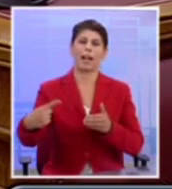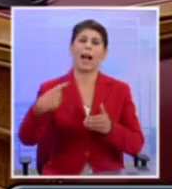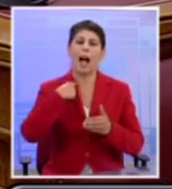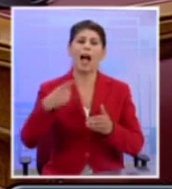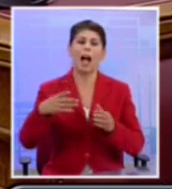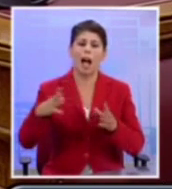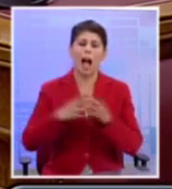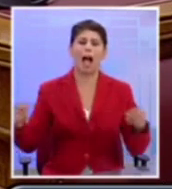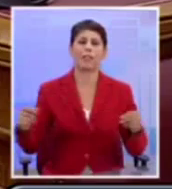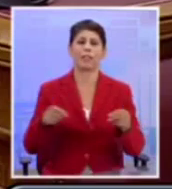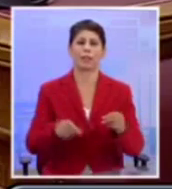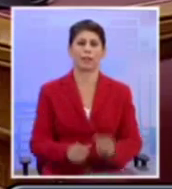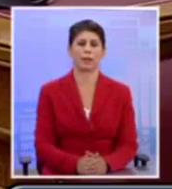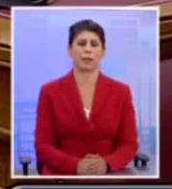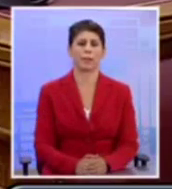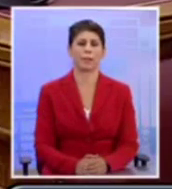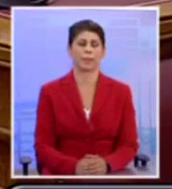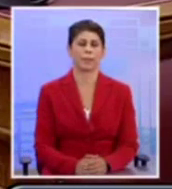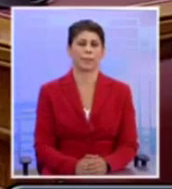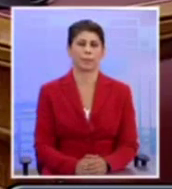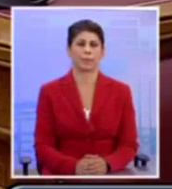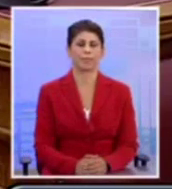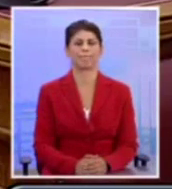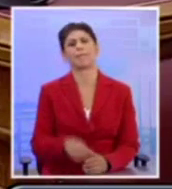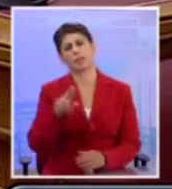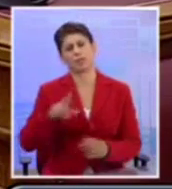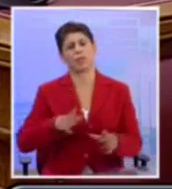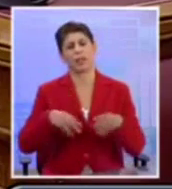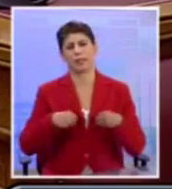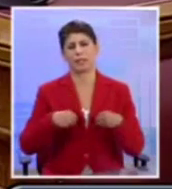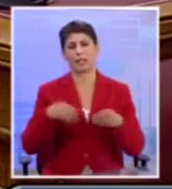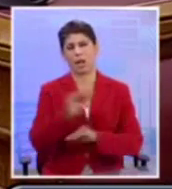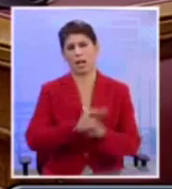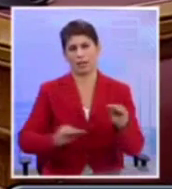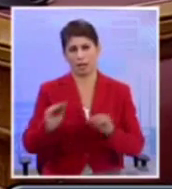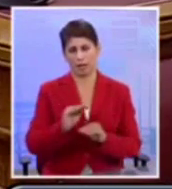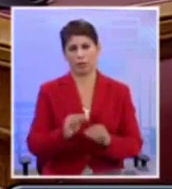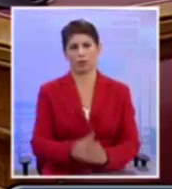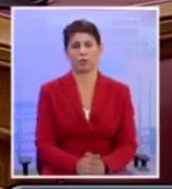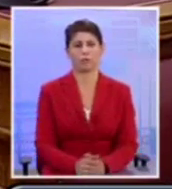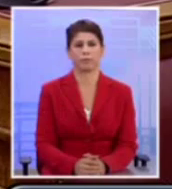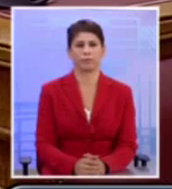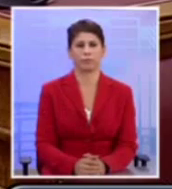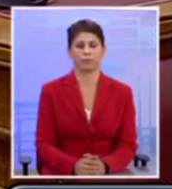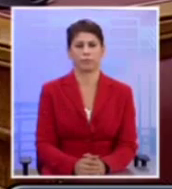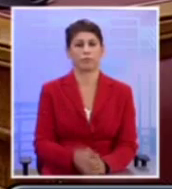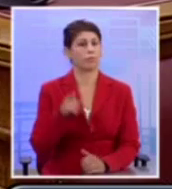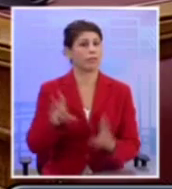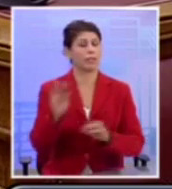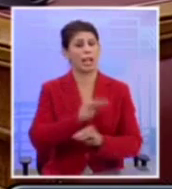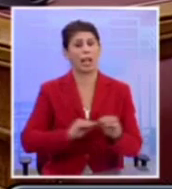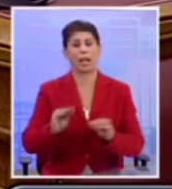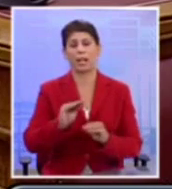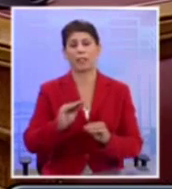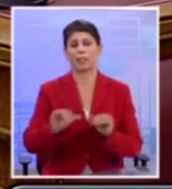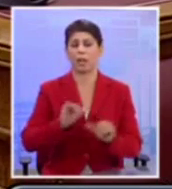restructuring as a red herring that was off the table for the Greek government and had not been proposed by